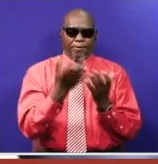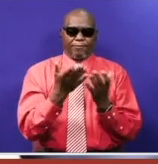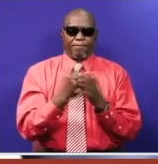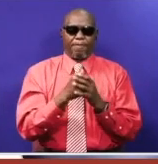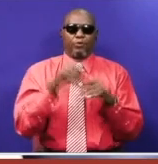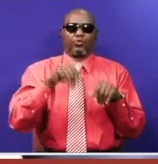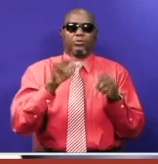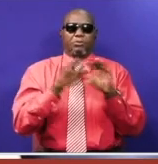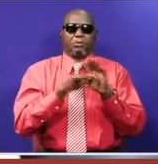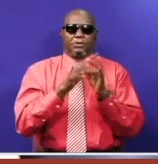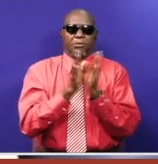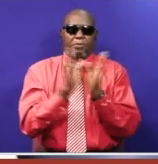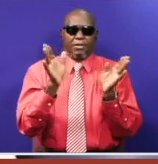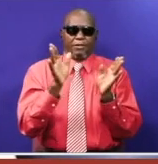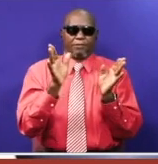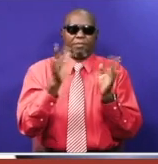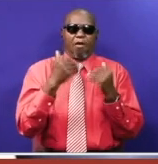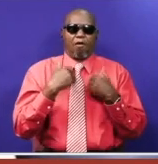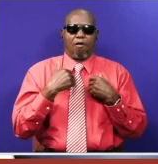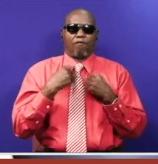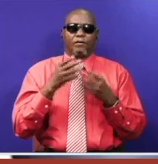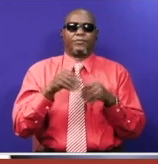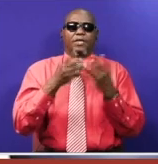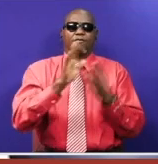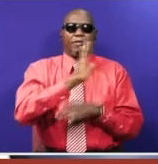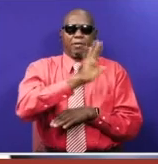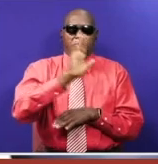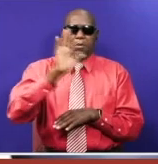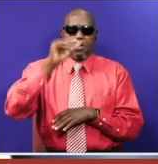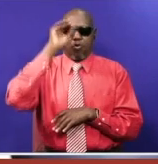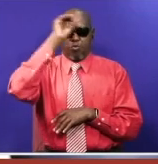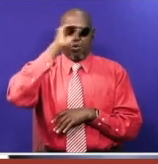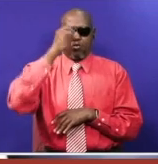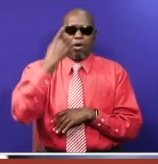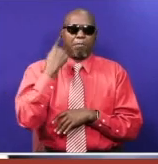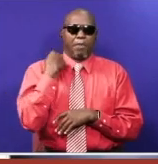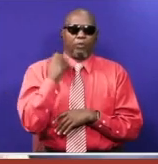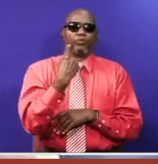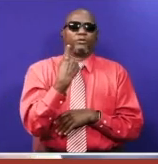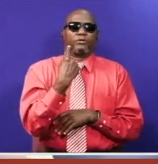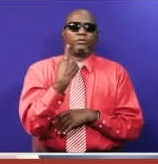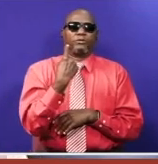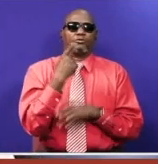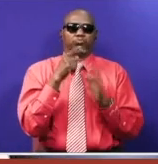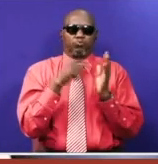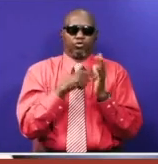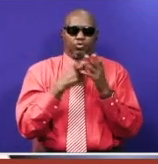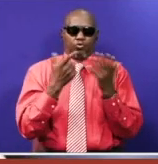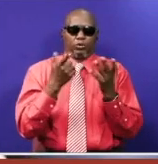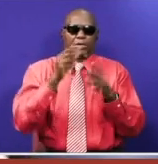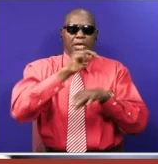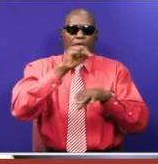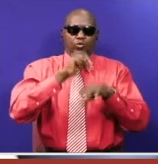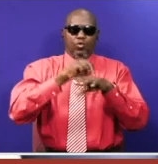members of public have given their opinions and their priorities as regards to what national